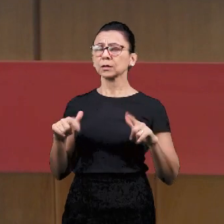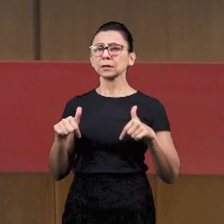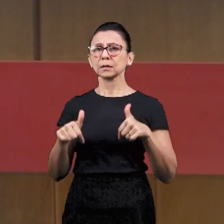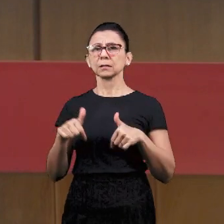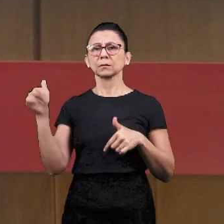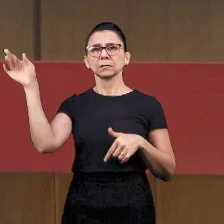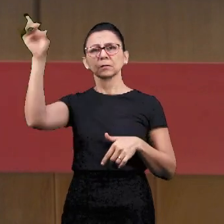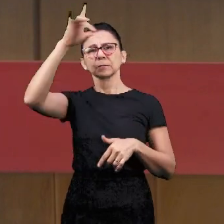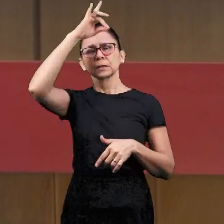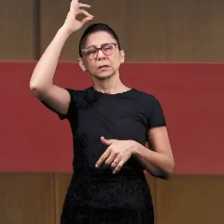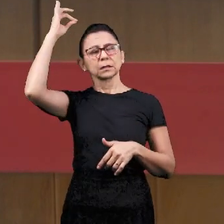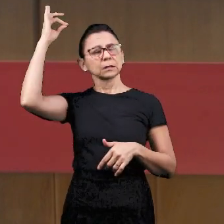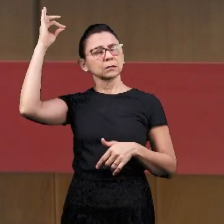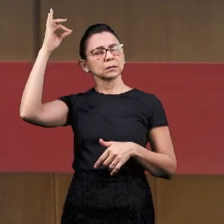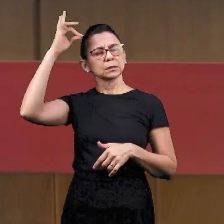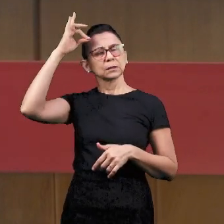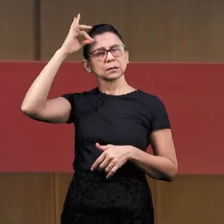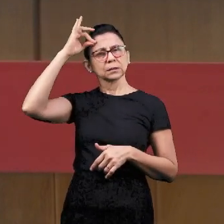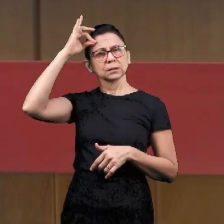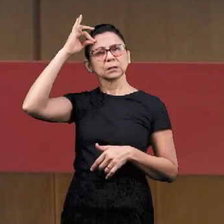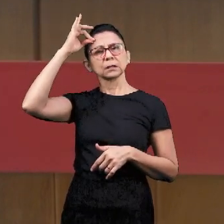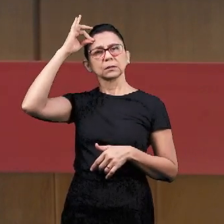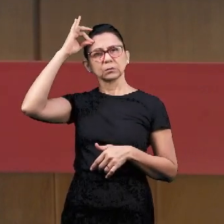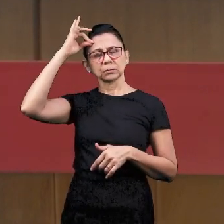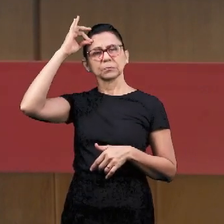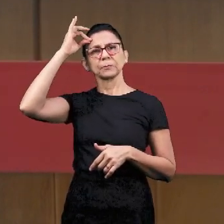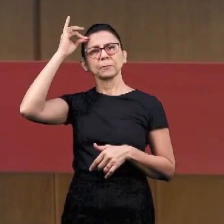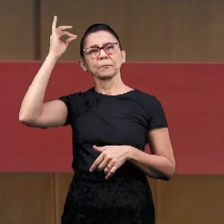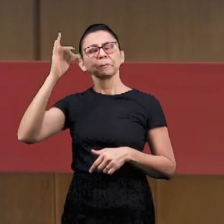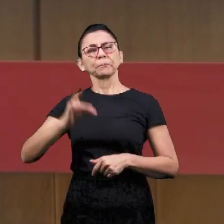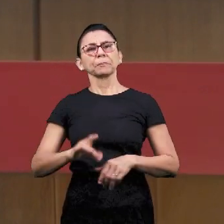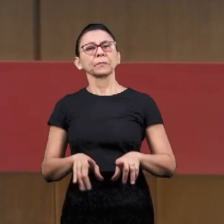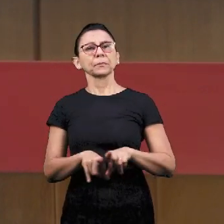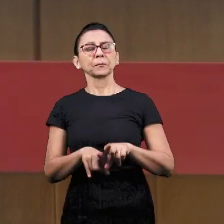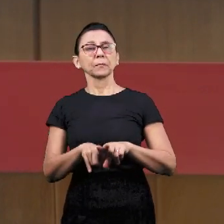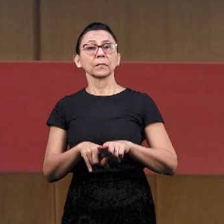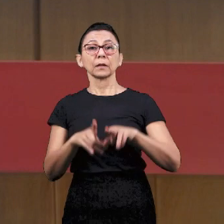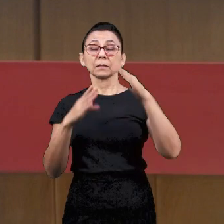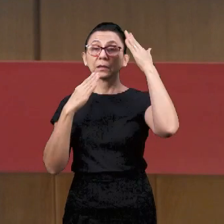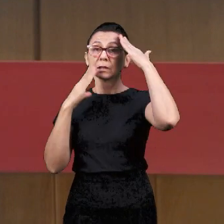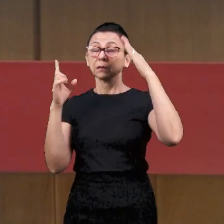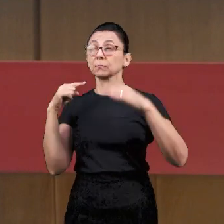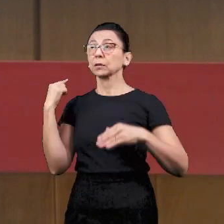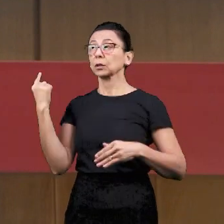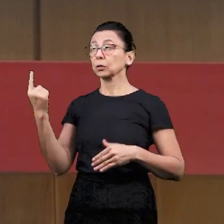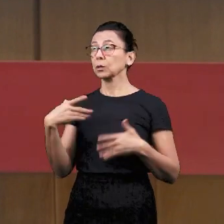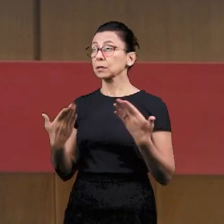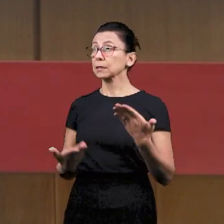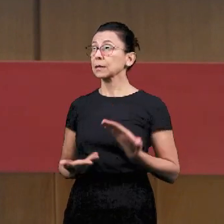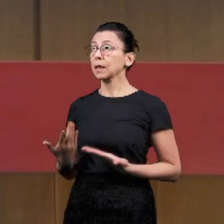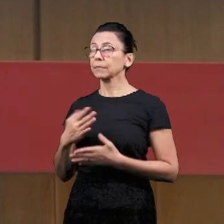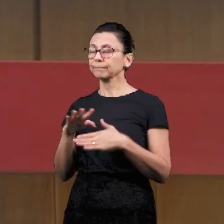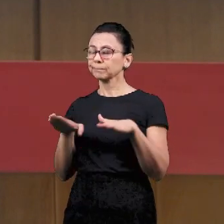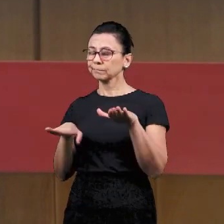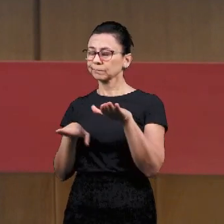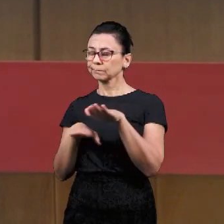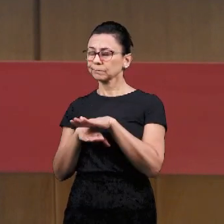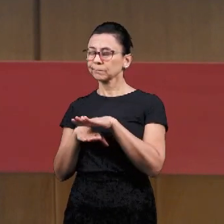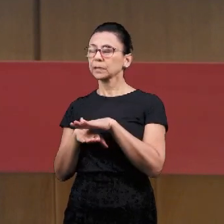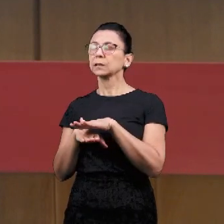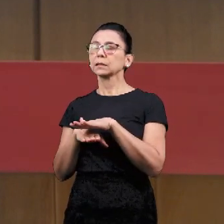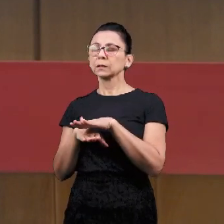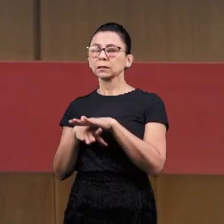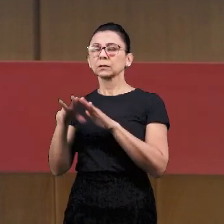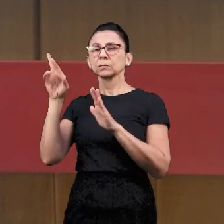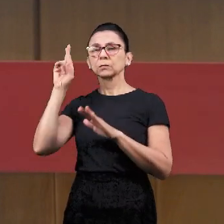Saint-Esprit qui ne manque pas. Nous te louons, Seigneur, parce que comme des brebis, comme ton troupeau, nous entendons la